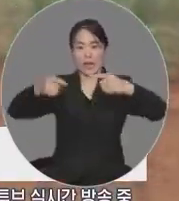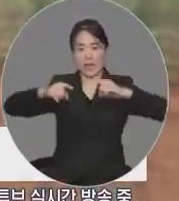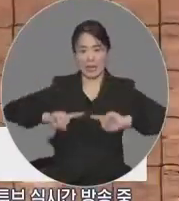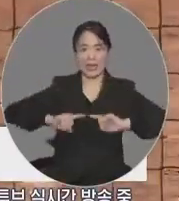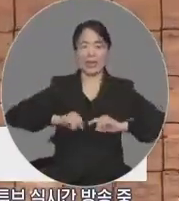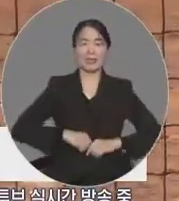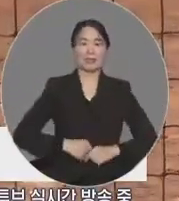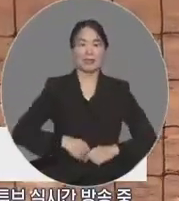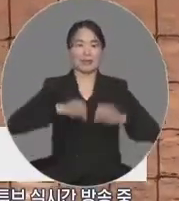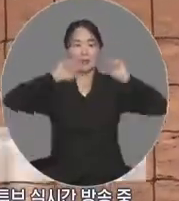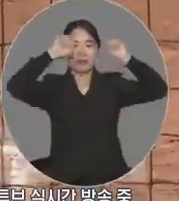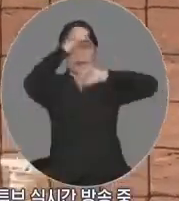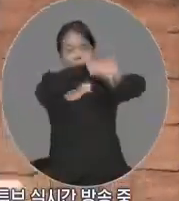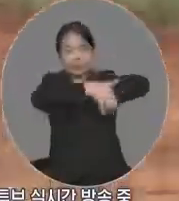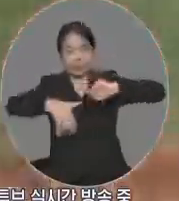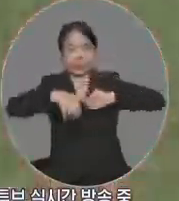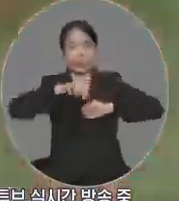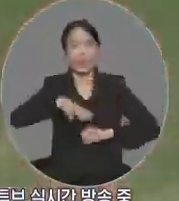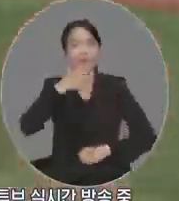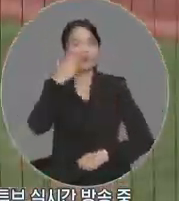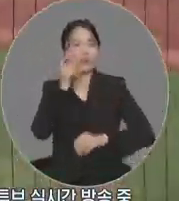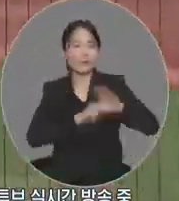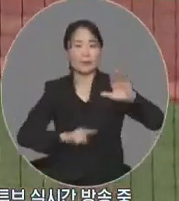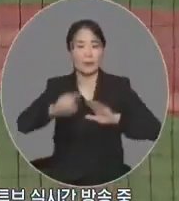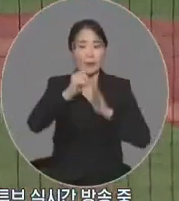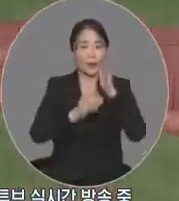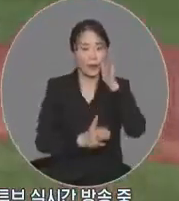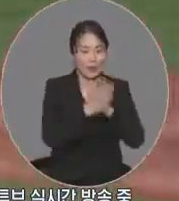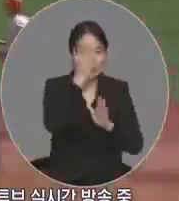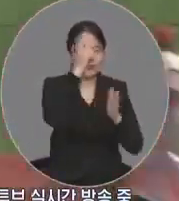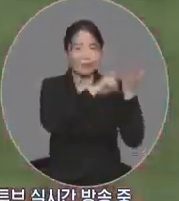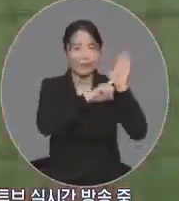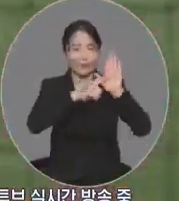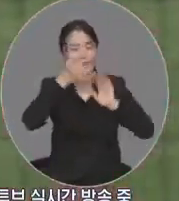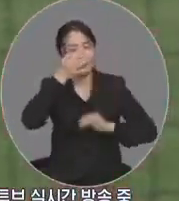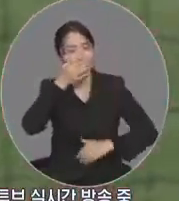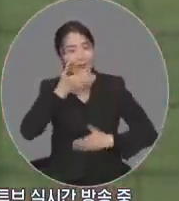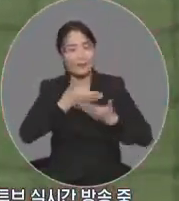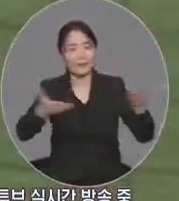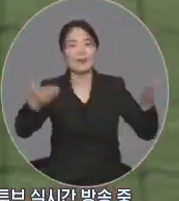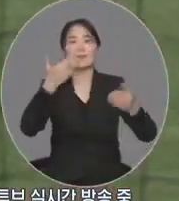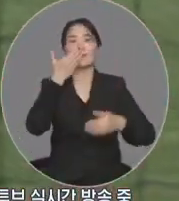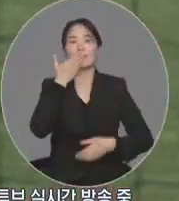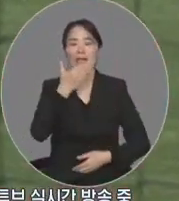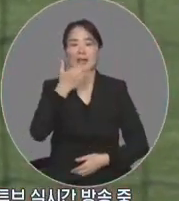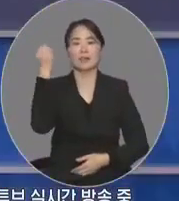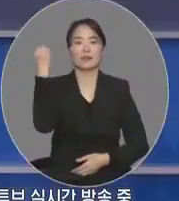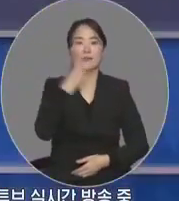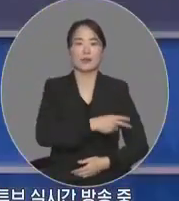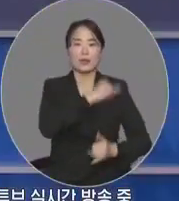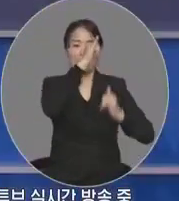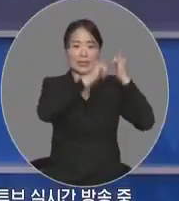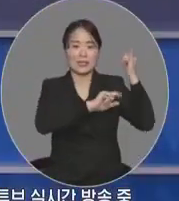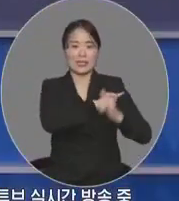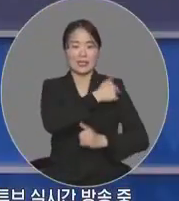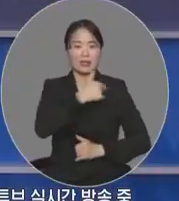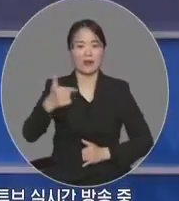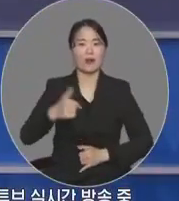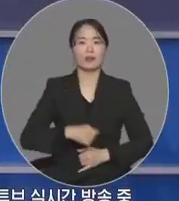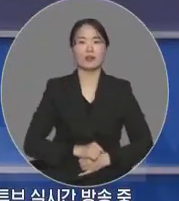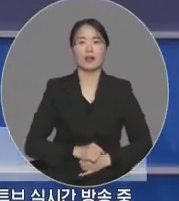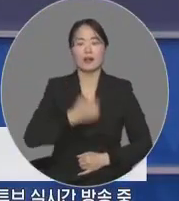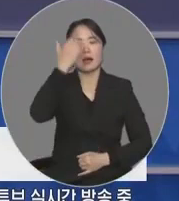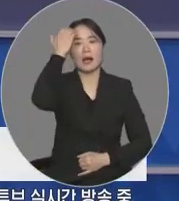스포츠 선진도시 울산의 모습을 확인할 수 있을 것입니다. 그리고 역대 국내 경기